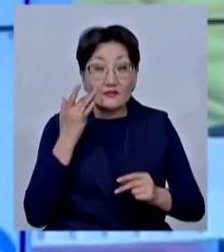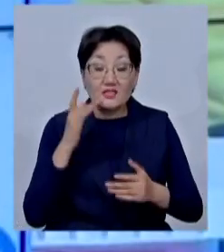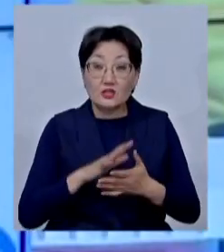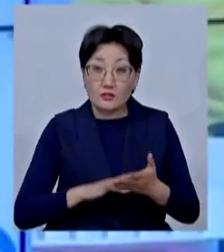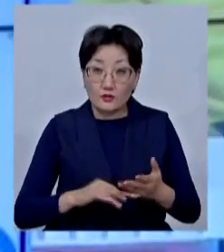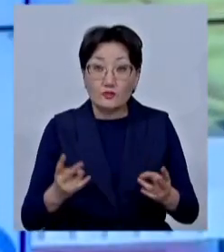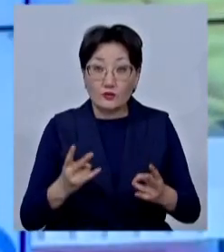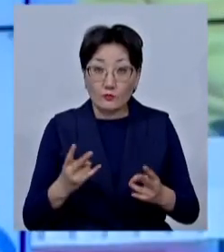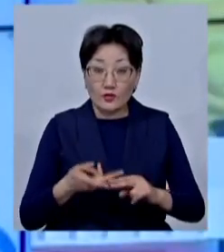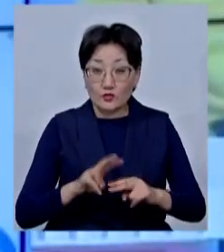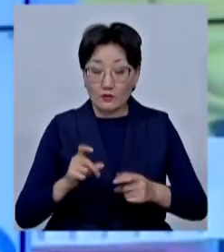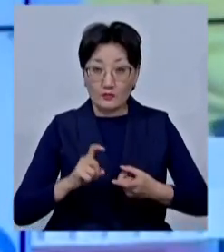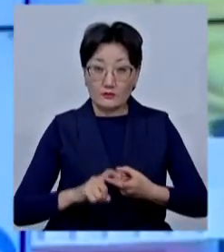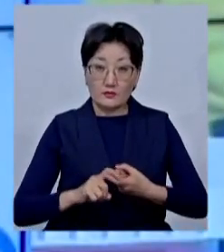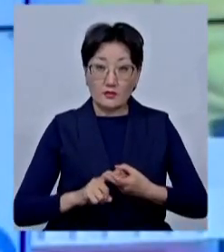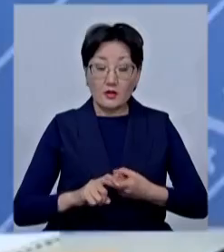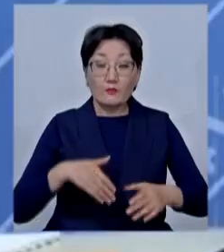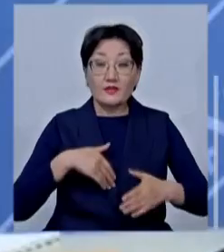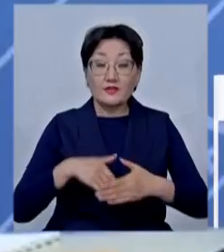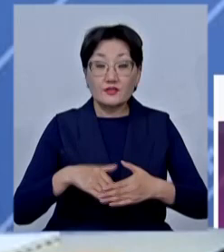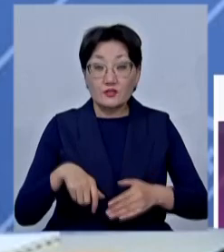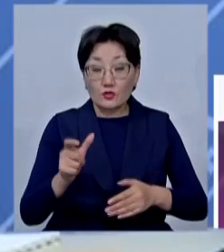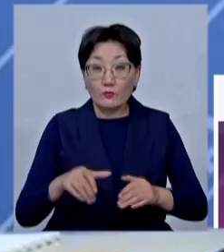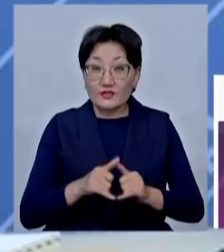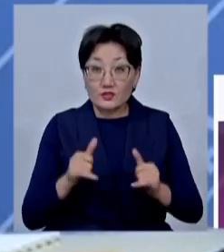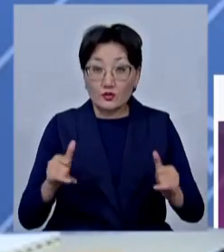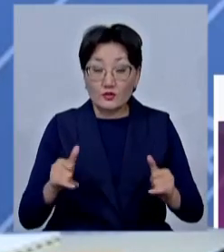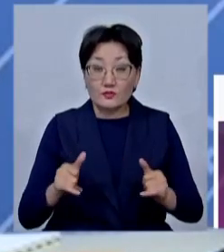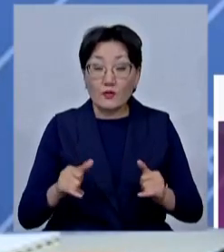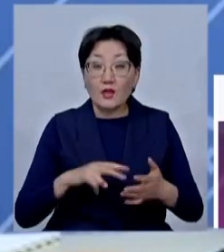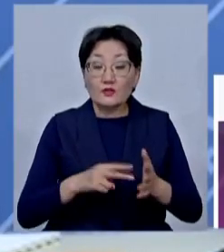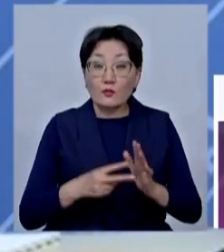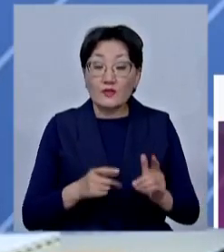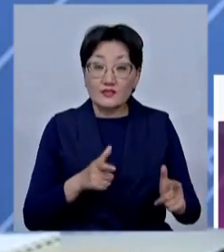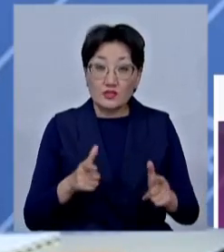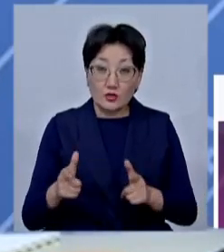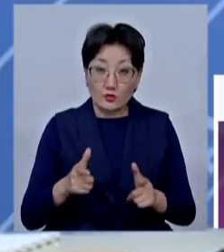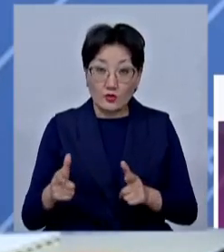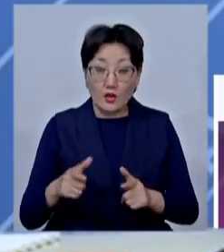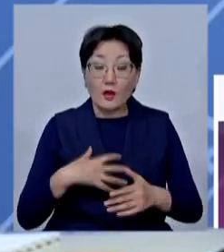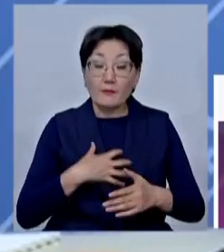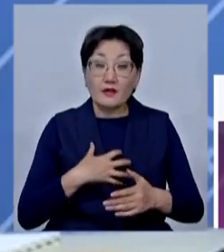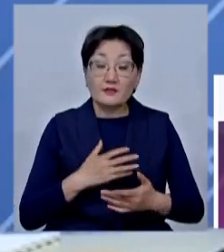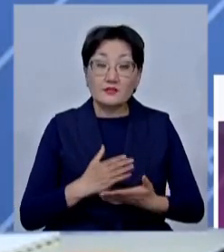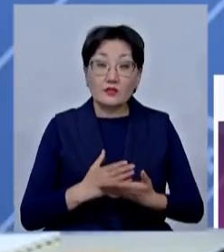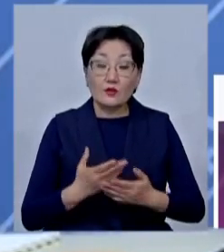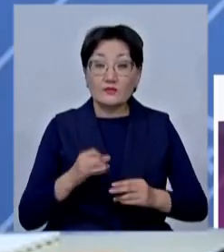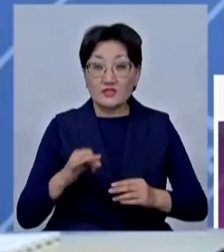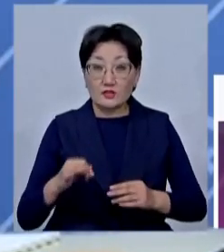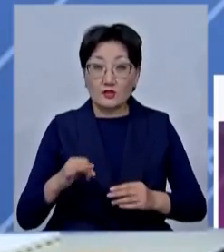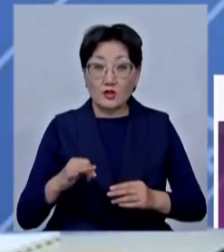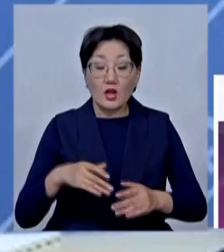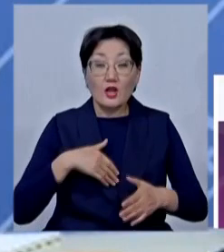керек. Осы орайда еріктілікті дамытудың жол картасын әзірлеу маңызды.